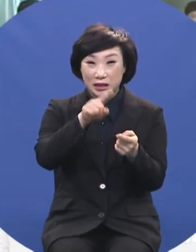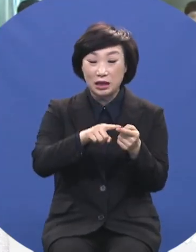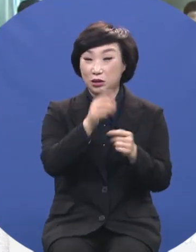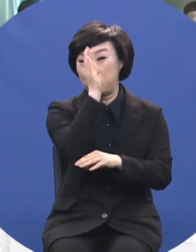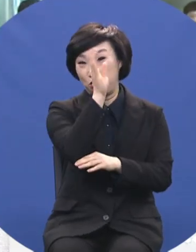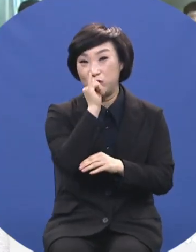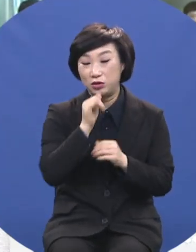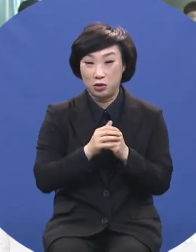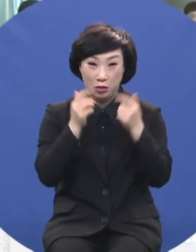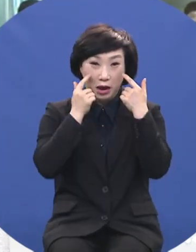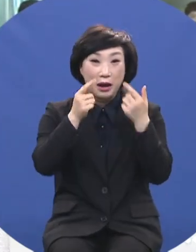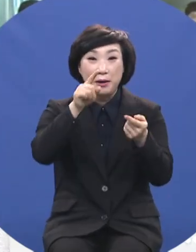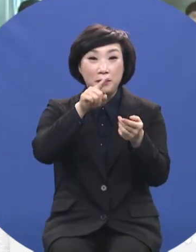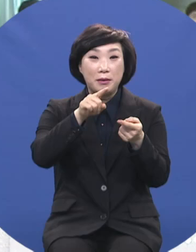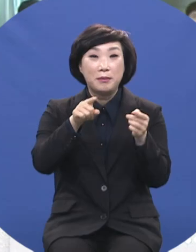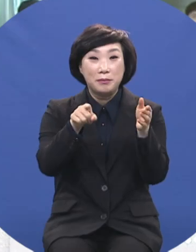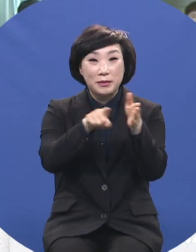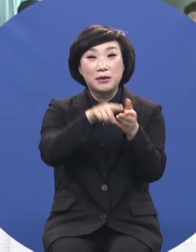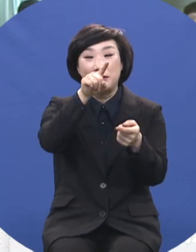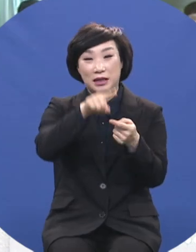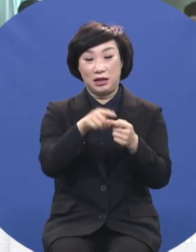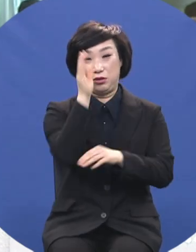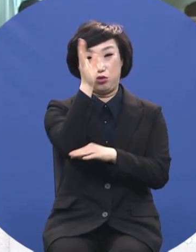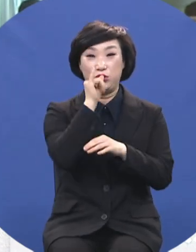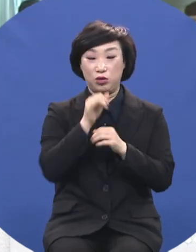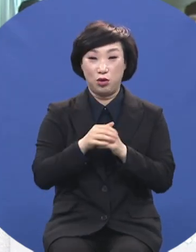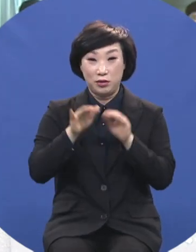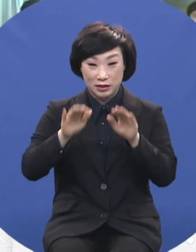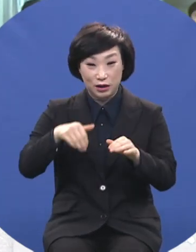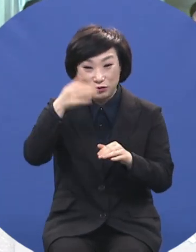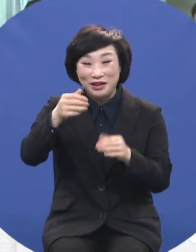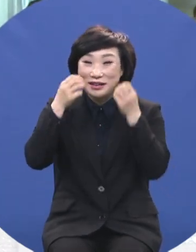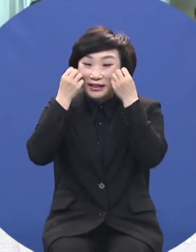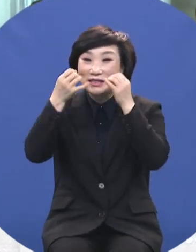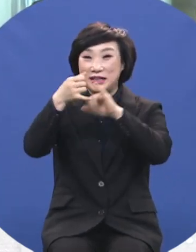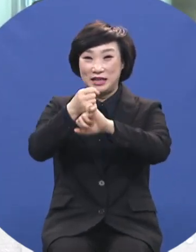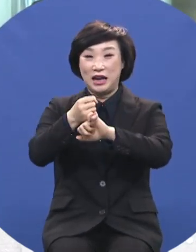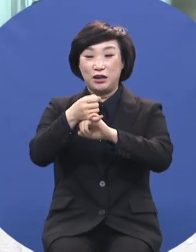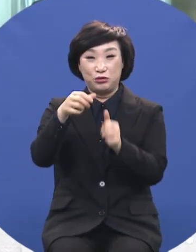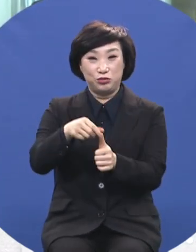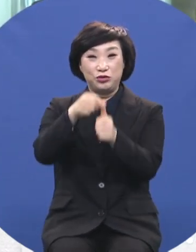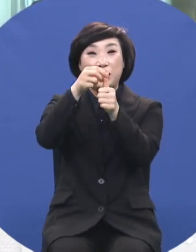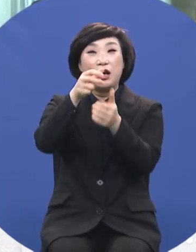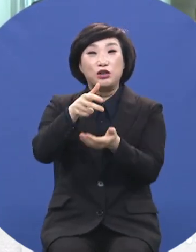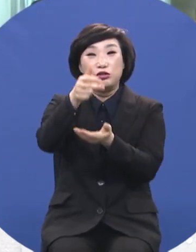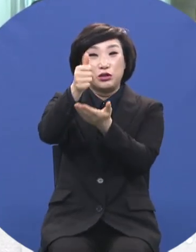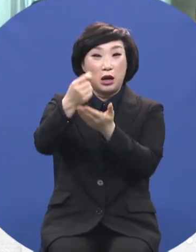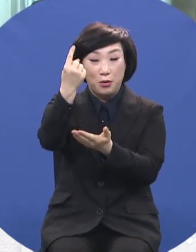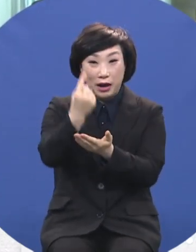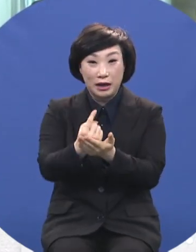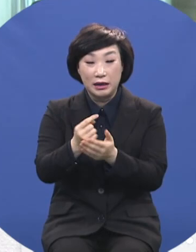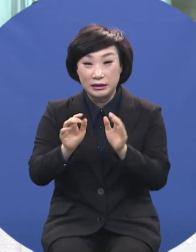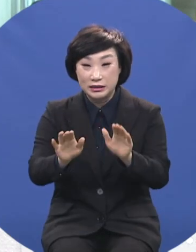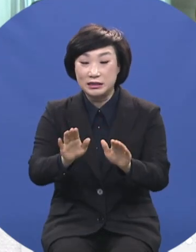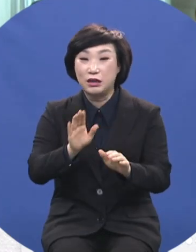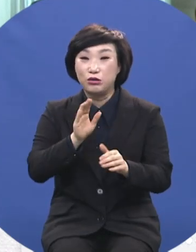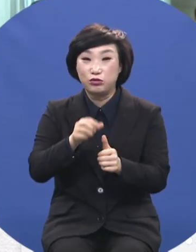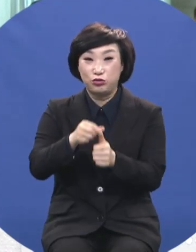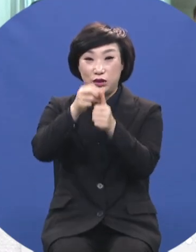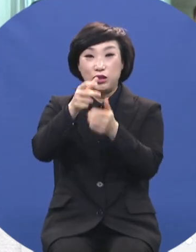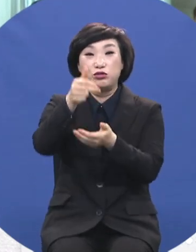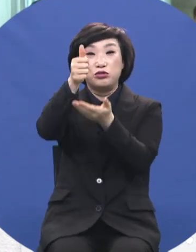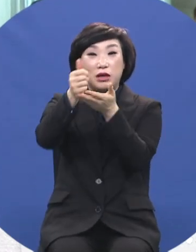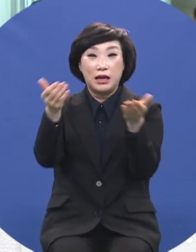견고한 믿음. 이제 구세주가 왔어요. 와서 진짜 구세주의 사역을